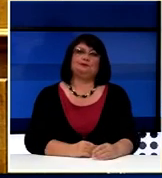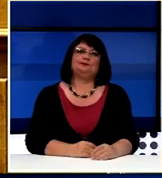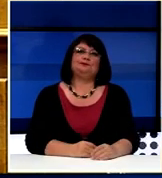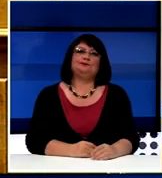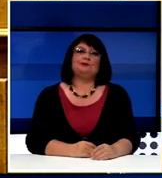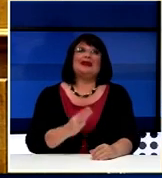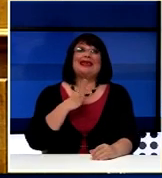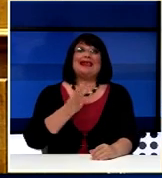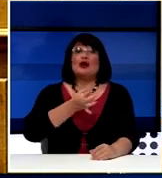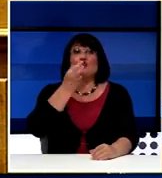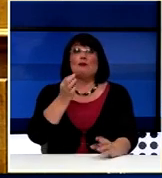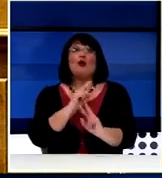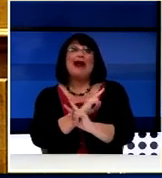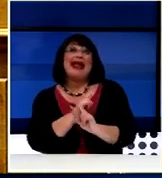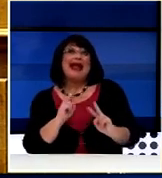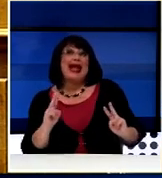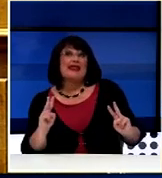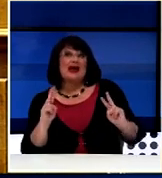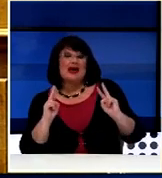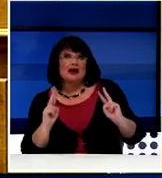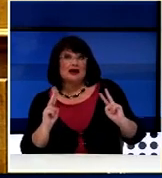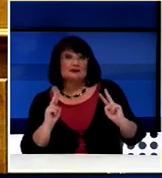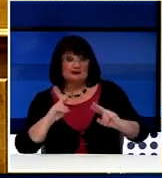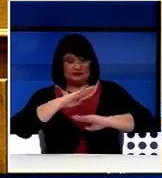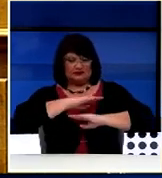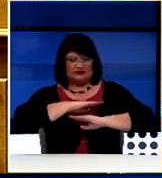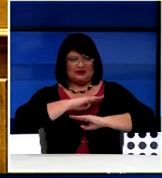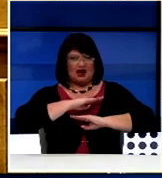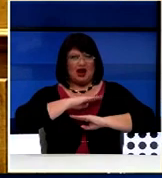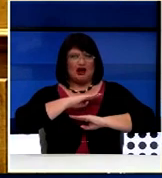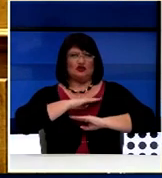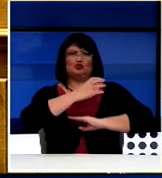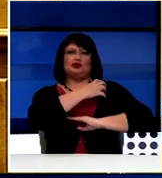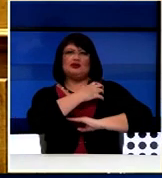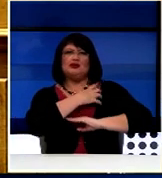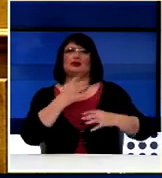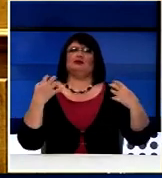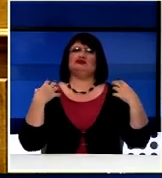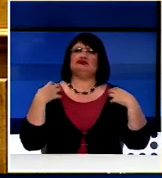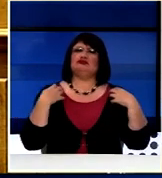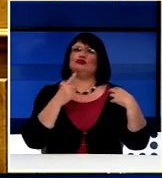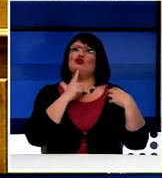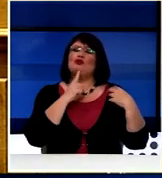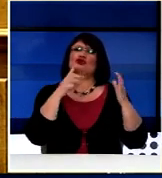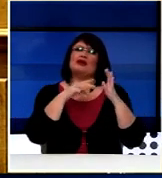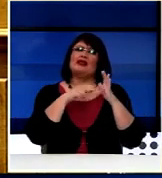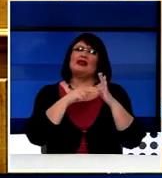Θέλω εδώ να είμαι σαφής για να μην παρεξηγηθώ. Τα στελέχη των ενόπλων δυνάμεών μας και σήμερα, όπως και το 18, όπως και πάντα,